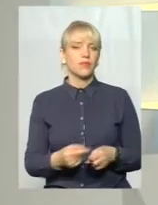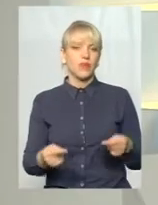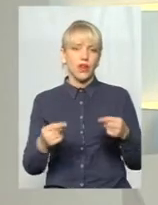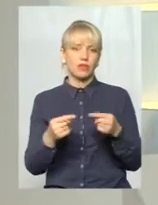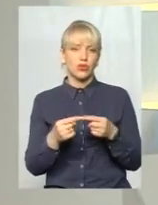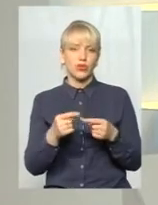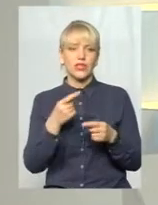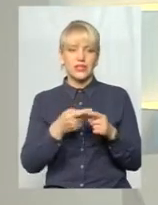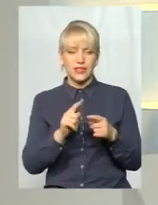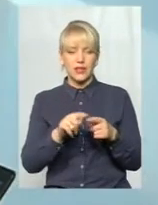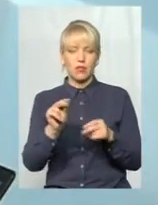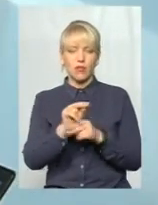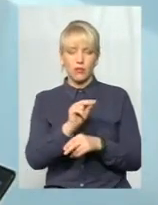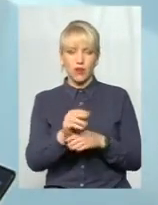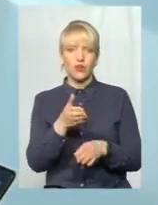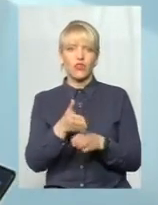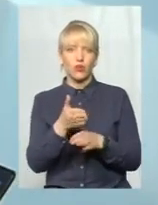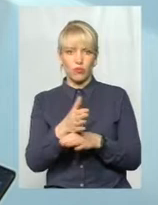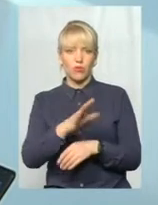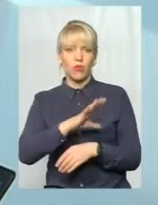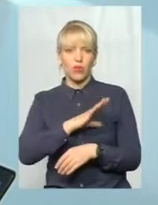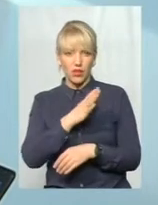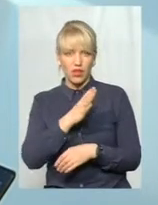поправки допомогли?